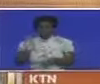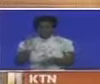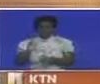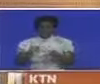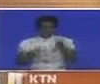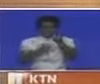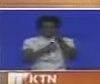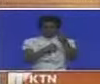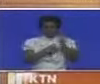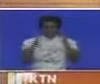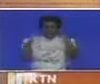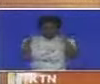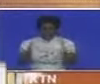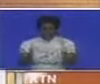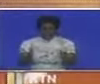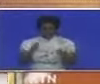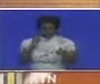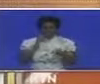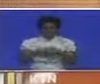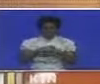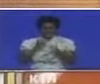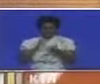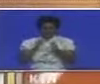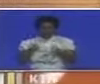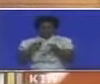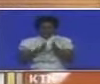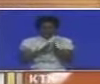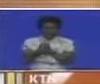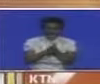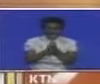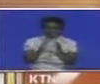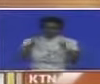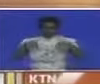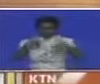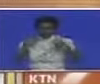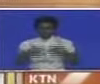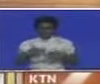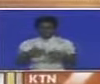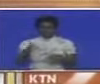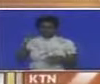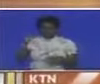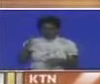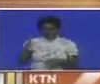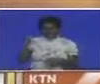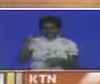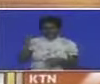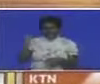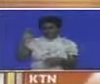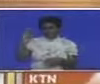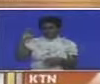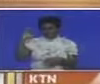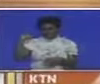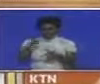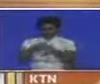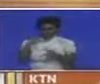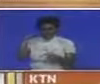Mashabiki ni nguzo muhimu katika mchezo kwani huwapa motisha wanaspoti. Timu ya raga ya Top Fry Nakuru RFC miaka